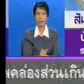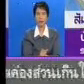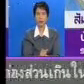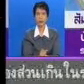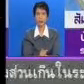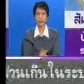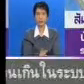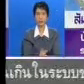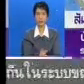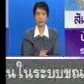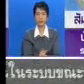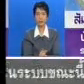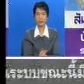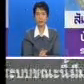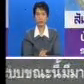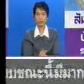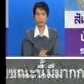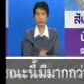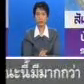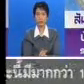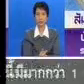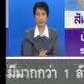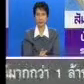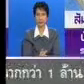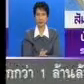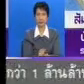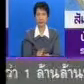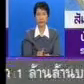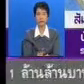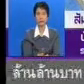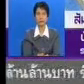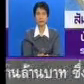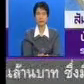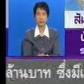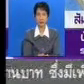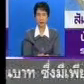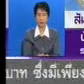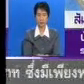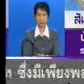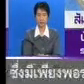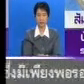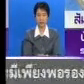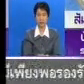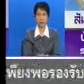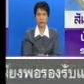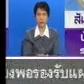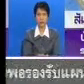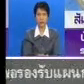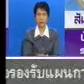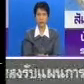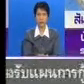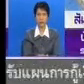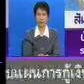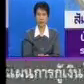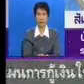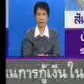ผิดทางอาญาค่ะ ครับ และความผิดต่อรัฐค่ะ ครับท่านรองครับคือหมายถึงว่าก่อนจะเข้าไปลงที่พื้นที่ในการจับสินค้าเนี่ยต้องมีการจ